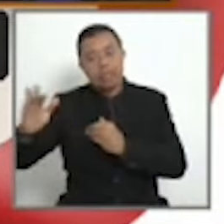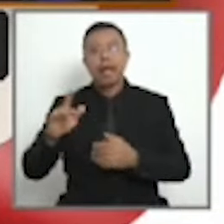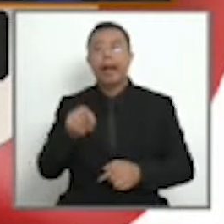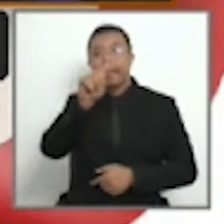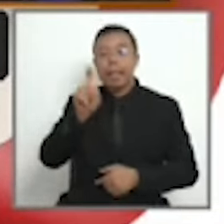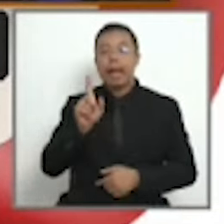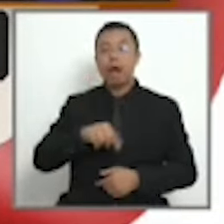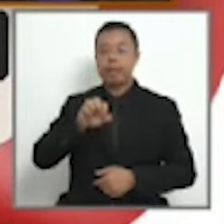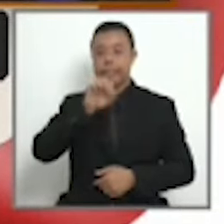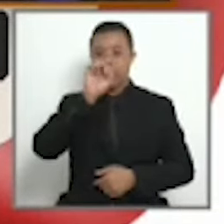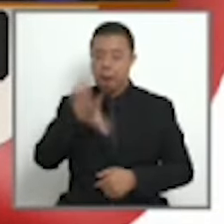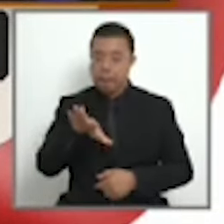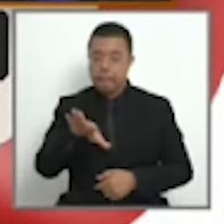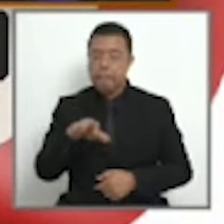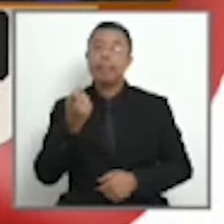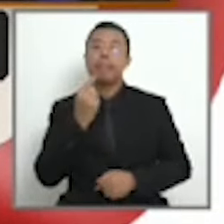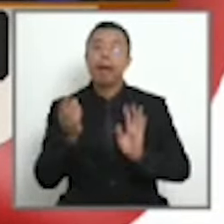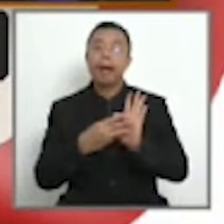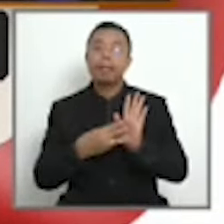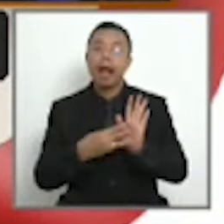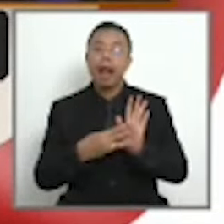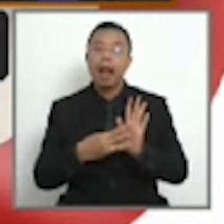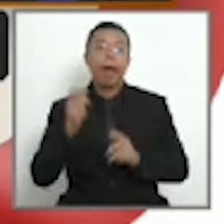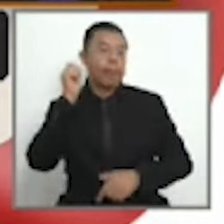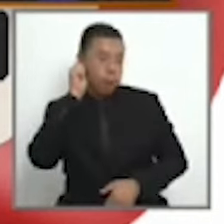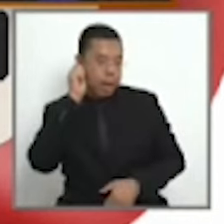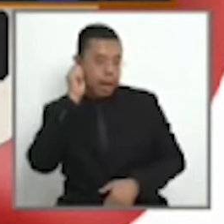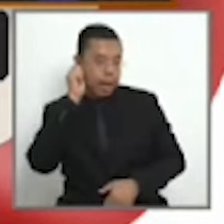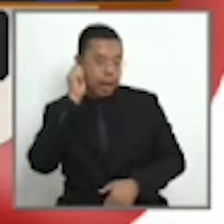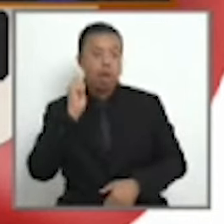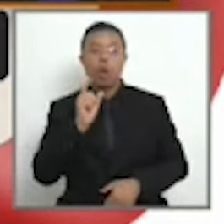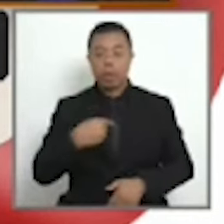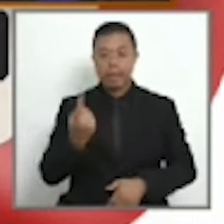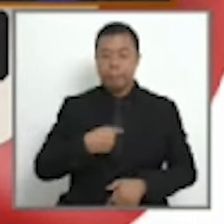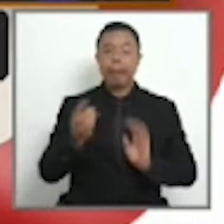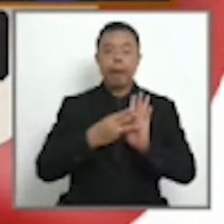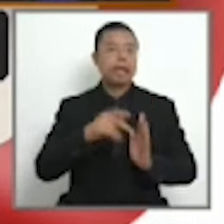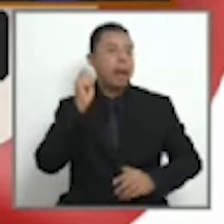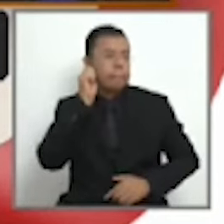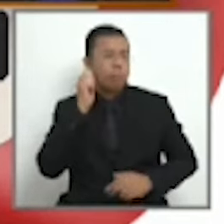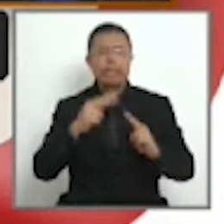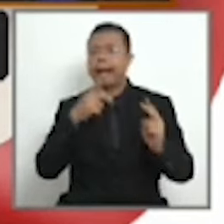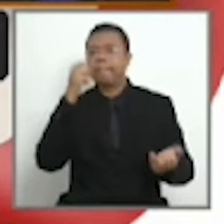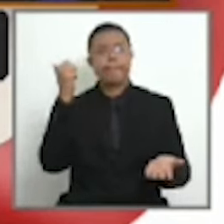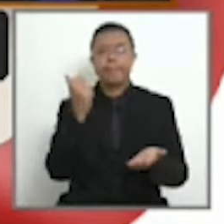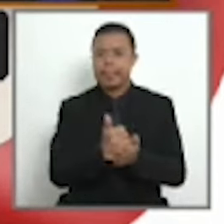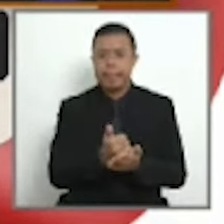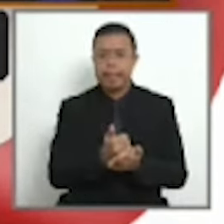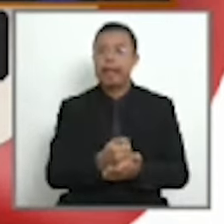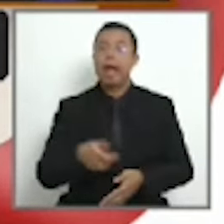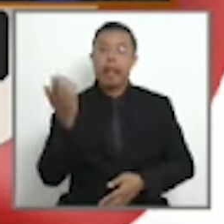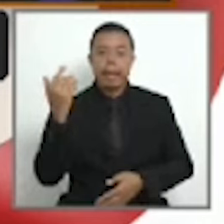yang perlu dijawab adalah terkait dengan persoalan perempuan bagi kami persoalan perempuan ini sangat penting dan